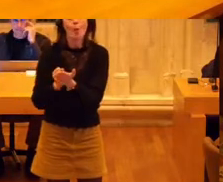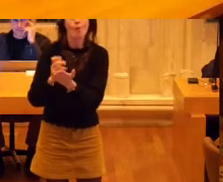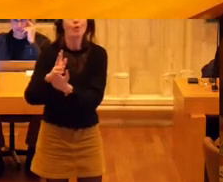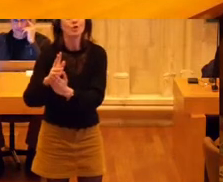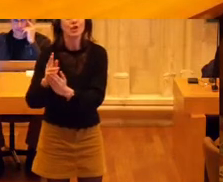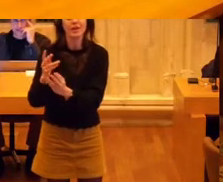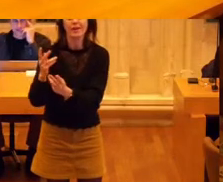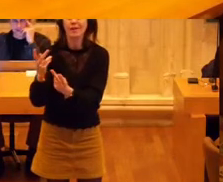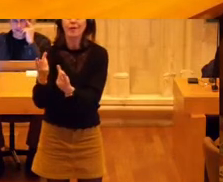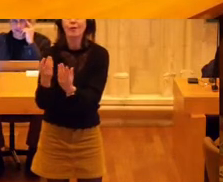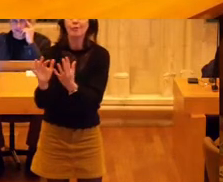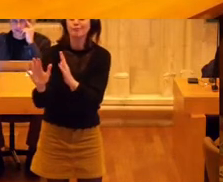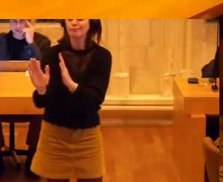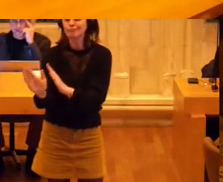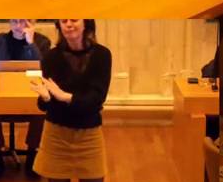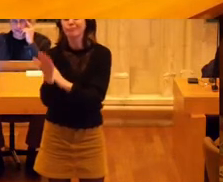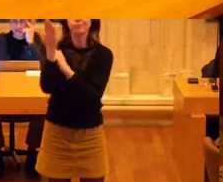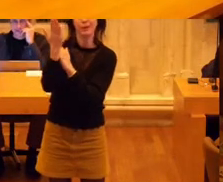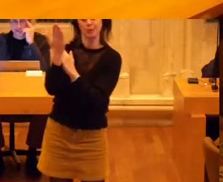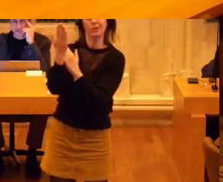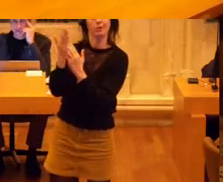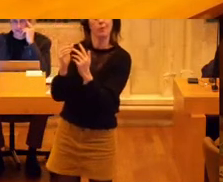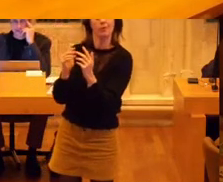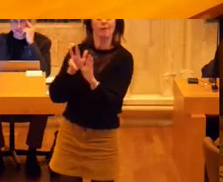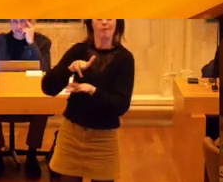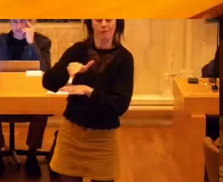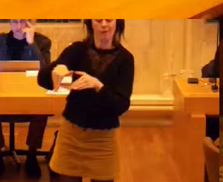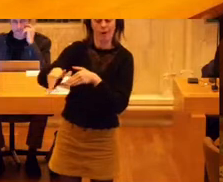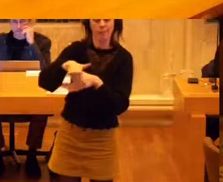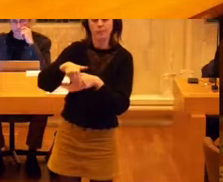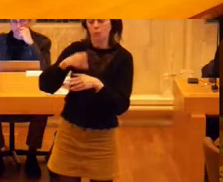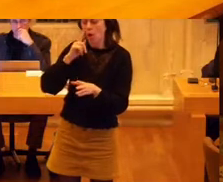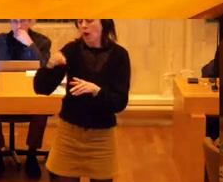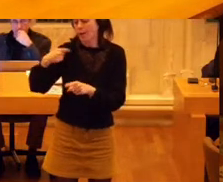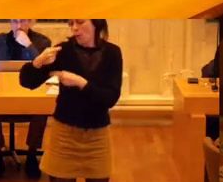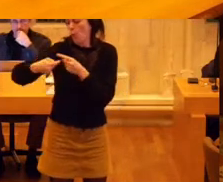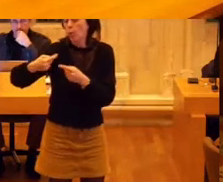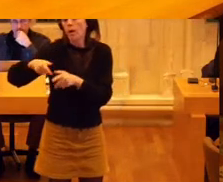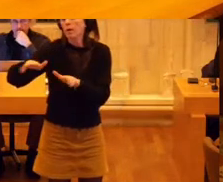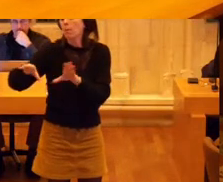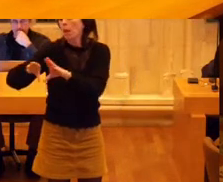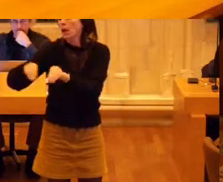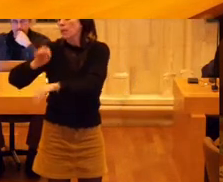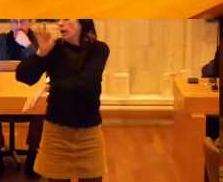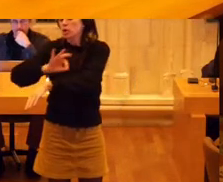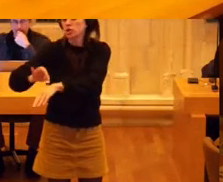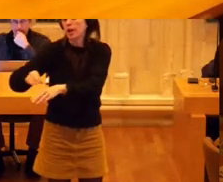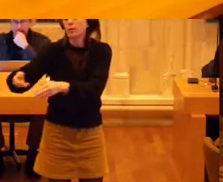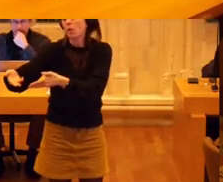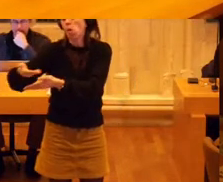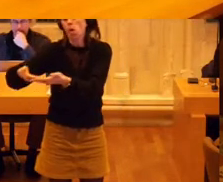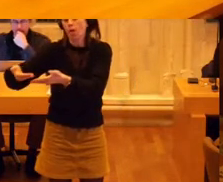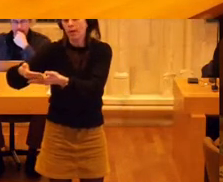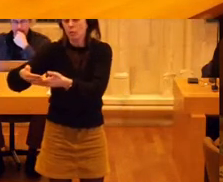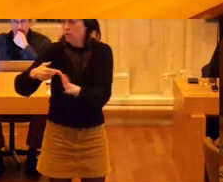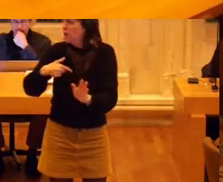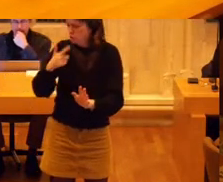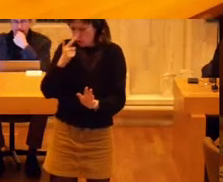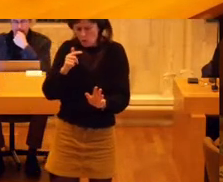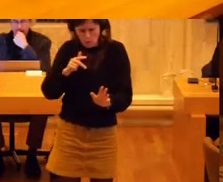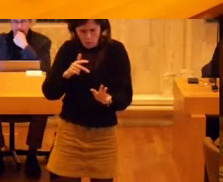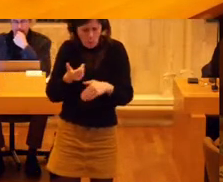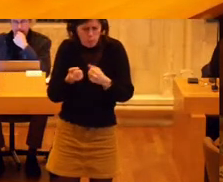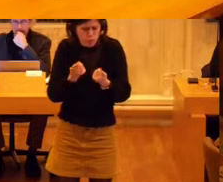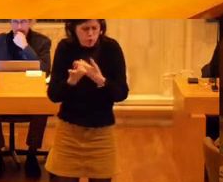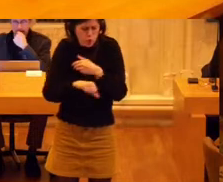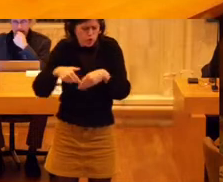travail avec l'équipe d'architecture. Donc, quand la mer Habitat rendra très très prochainement, c'est une question de